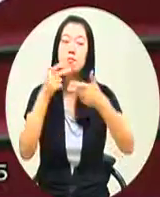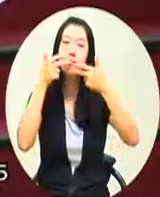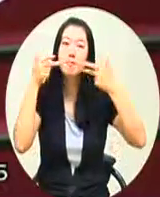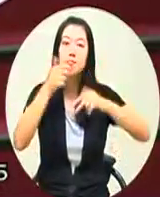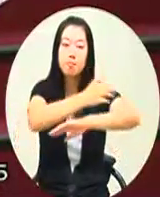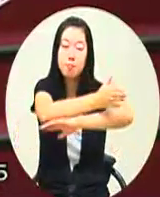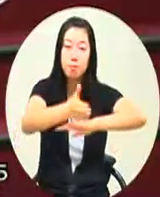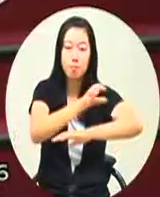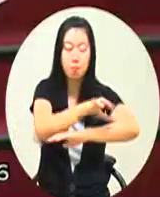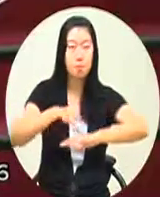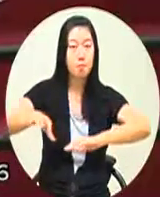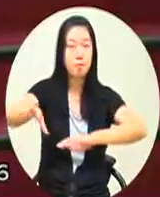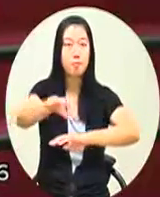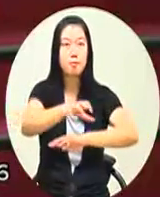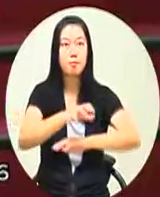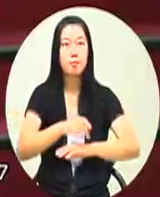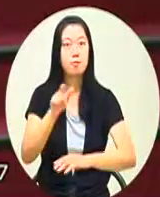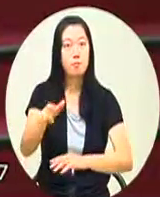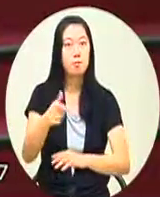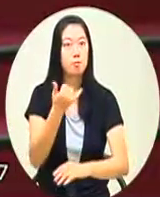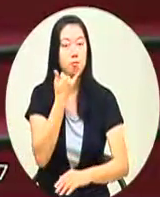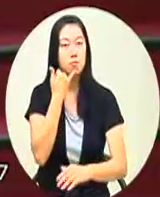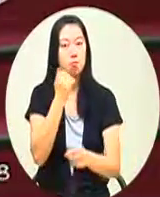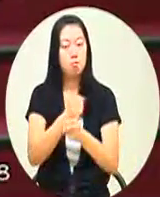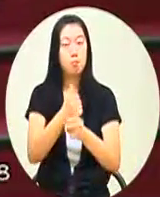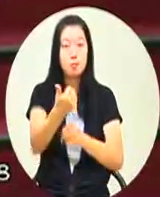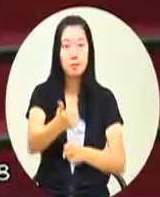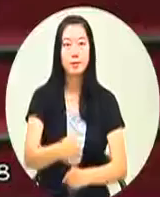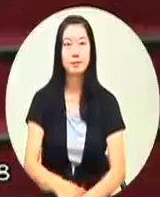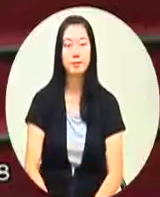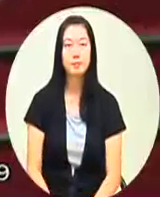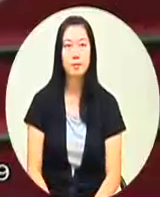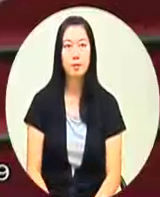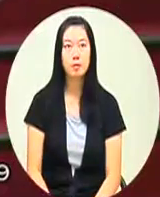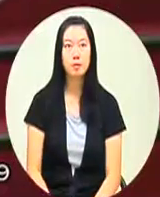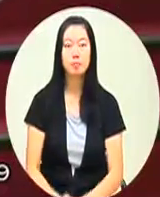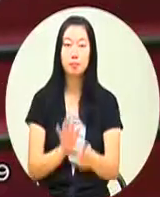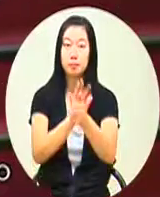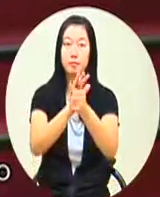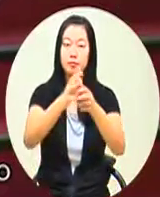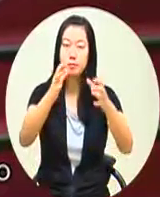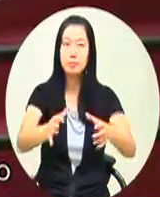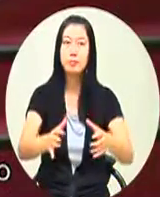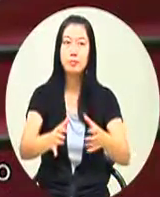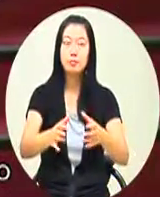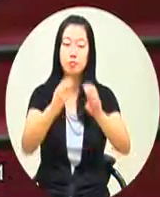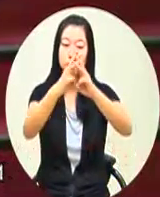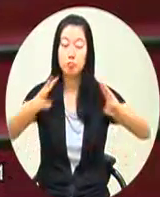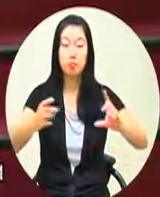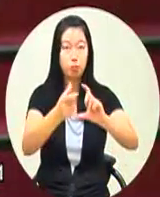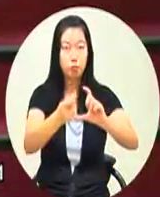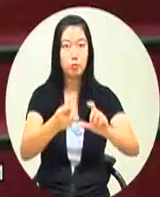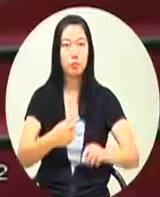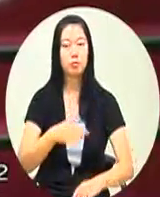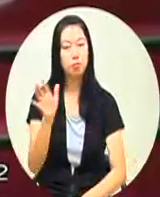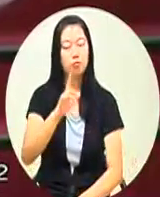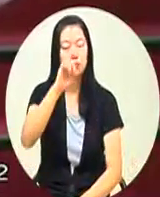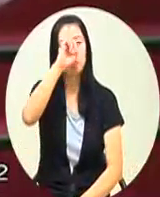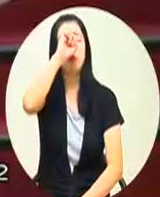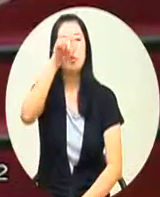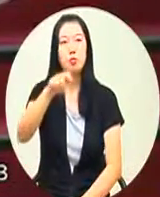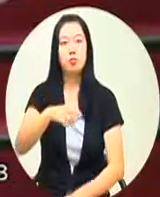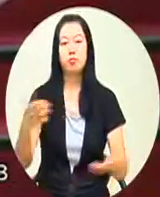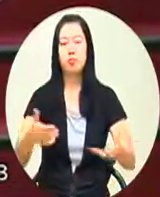个非常好的产业。那么当然我们开发露营区，我们也不希望大开发